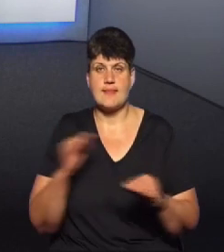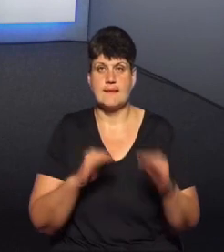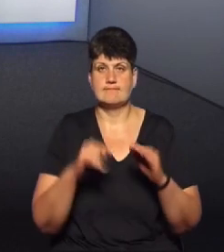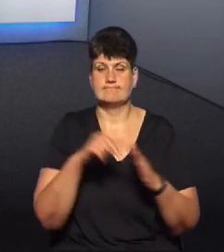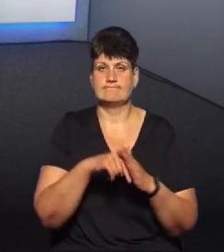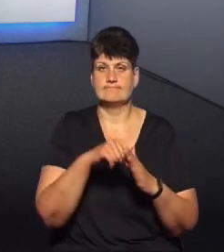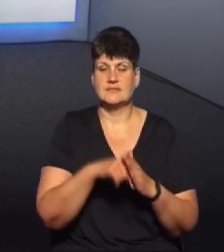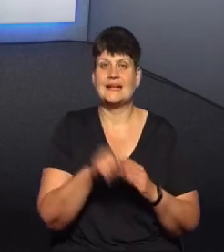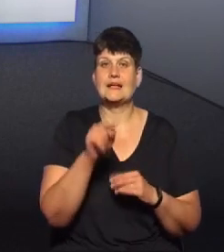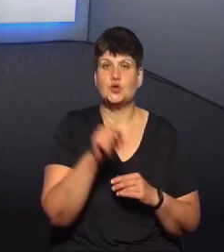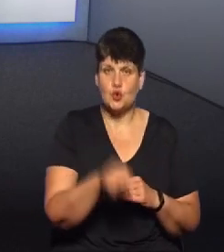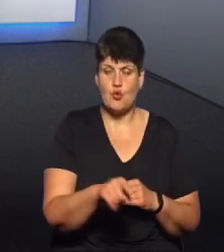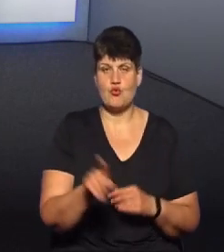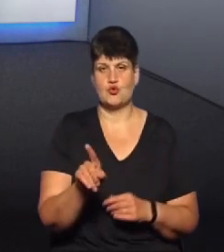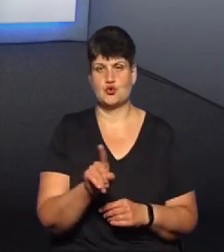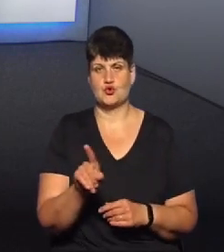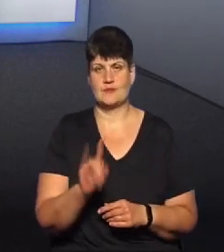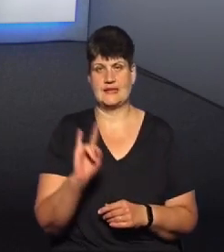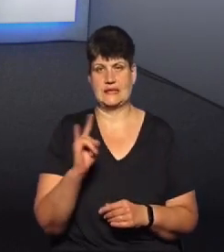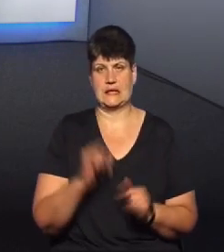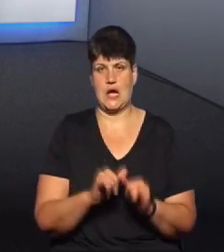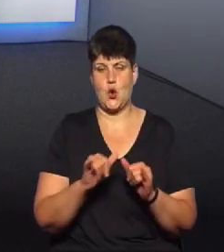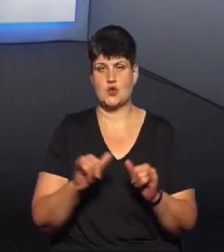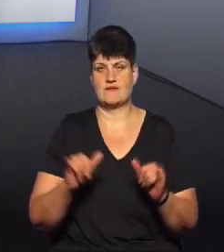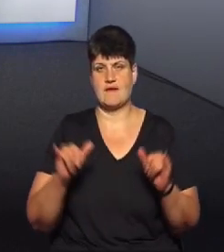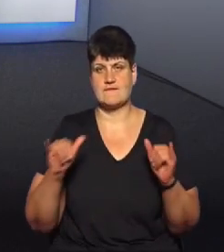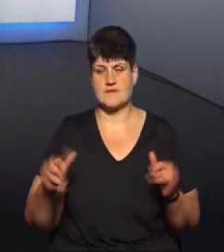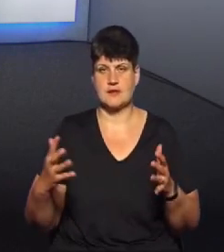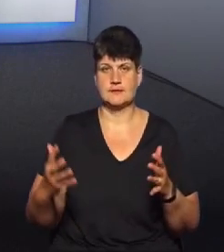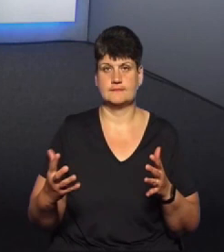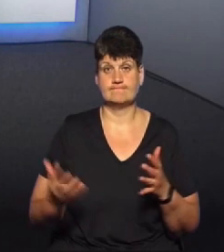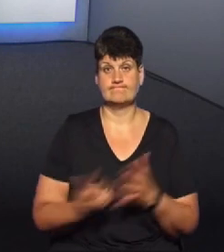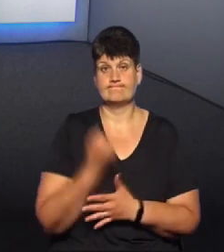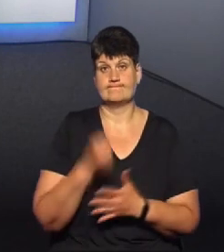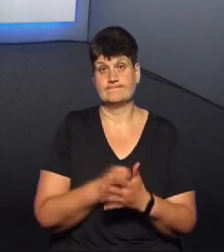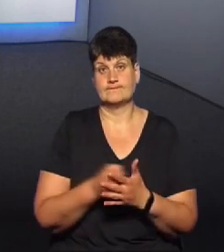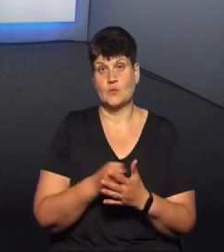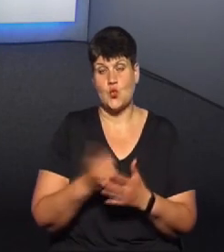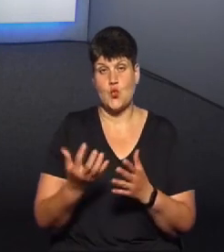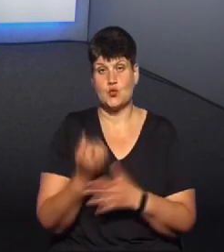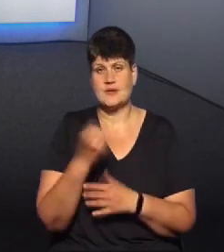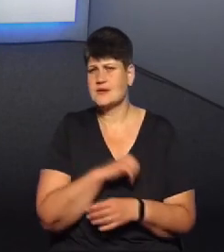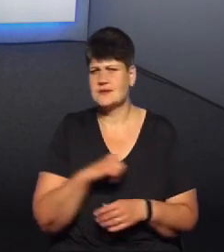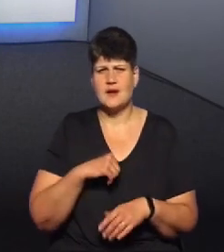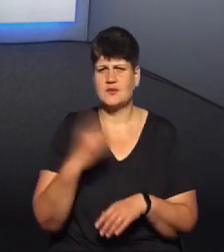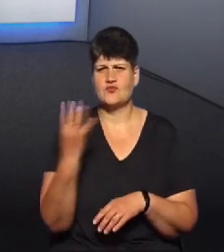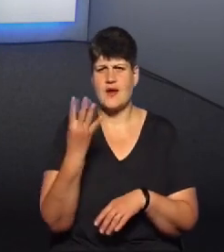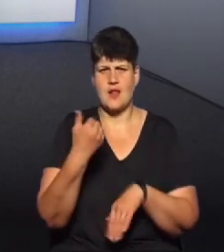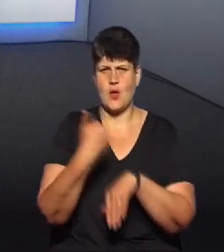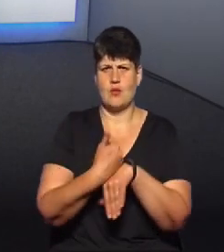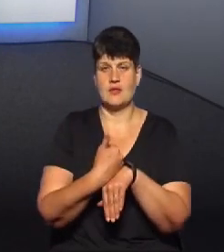того, щоб дитина розвивалася і здобувалася успіху. І четверте, найголовніше, просто щоб вона то